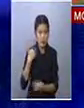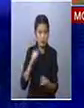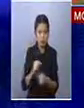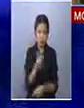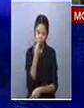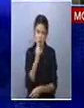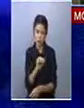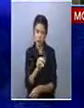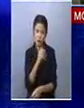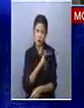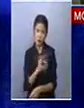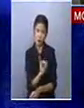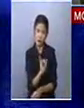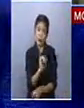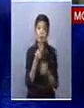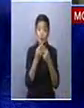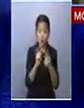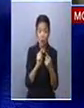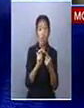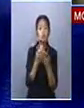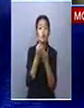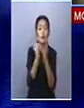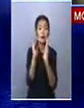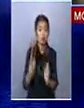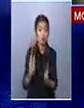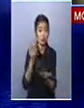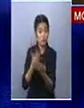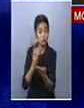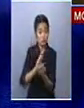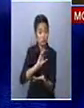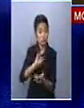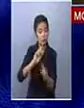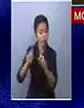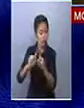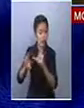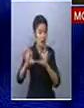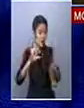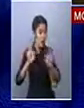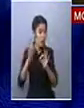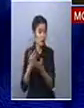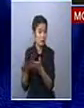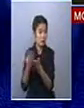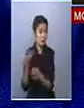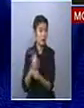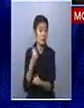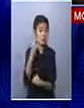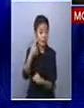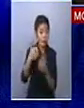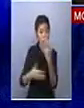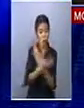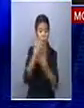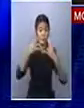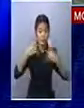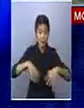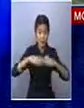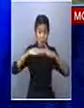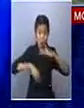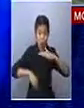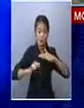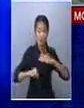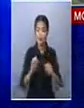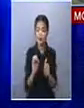ย่างน้อยเนี่ยก็จะเป็นทางเลือกให้กับนักลงทุนนะครับในการลดความเสี่ยงของพอร์ตการลงทุนของตัวเองในตลาดหุ้นจีนได้ก็แนะน